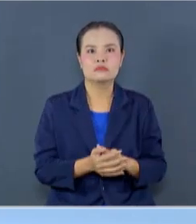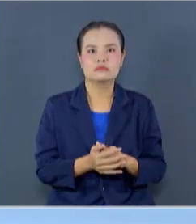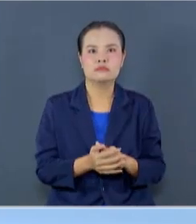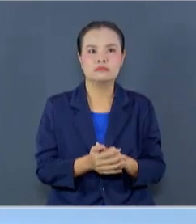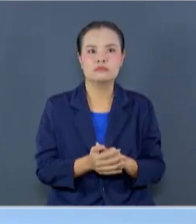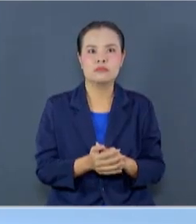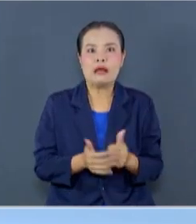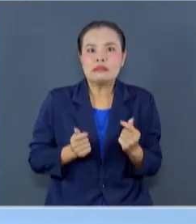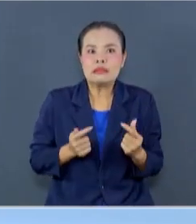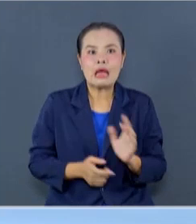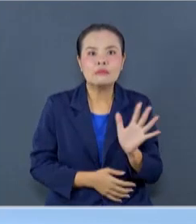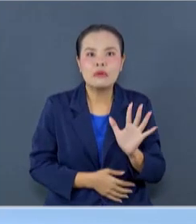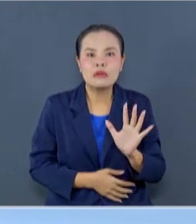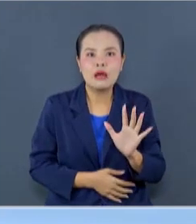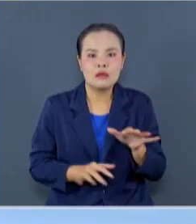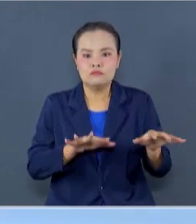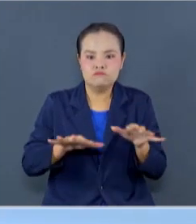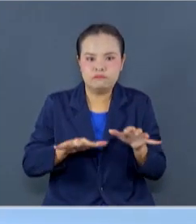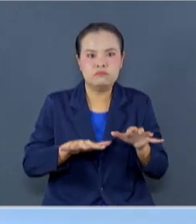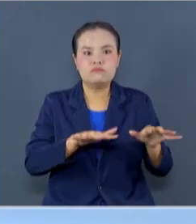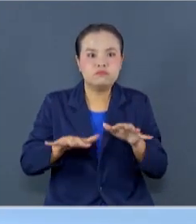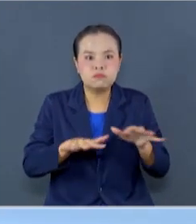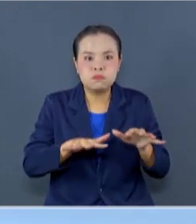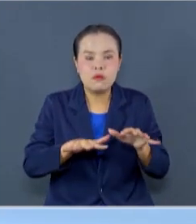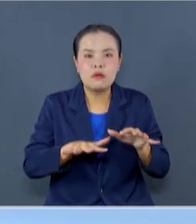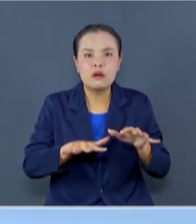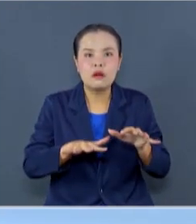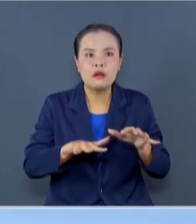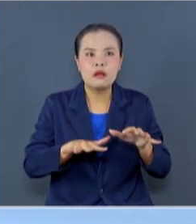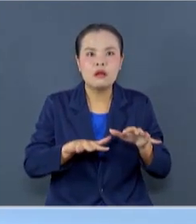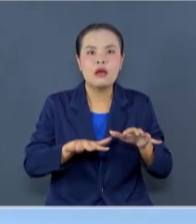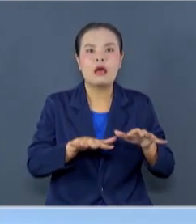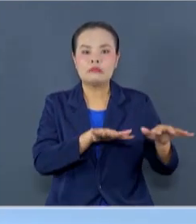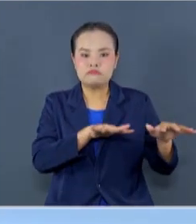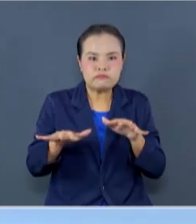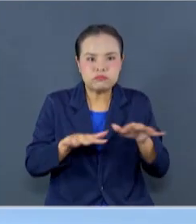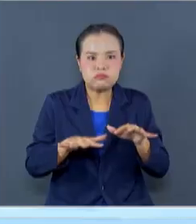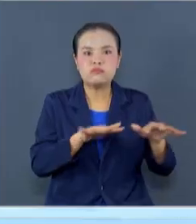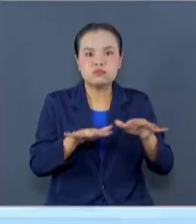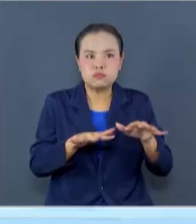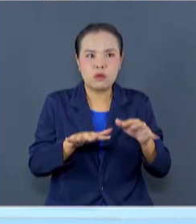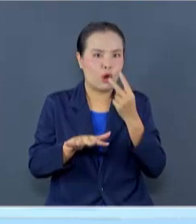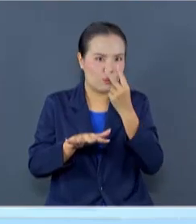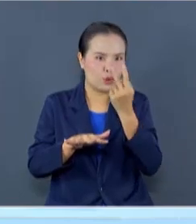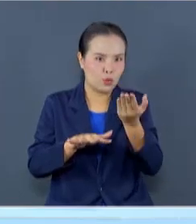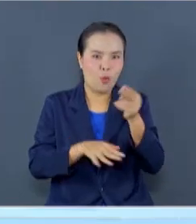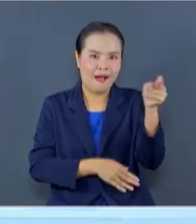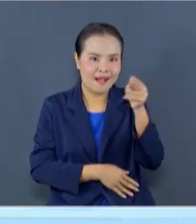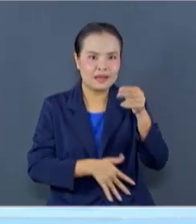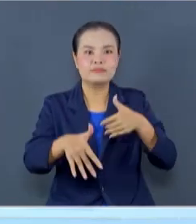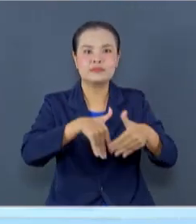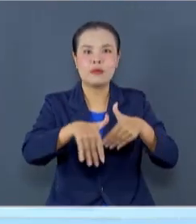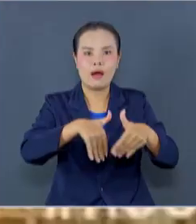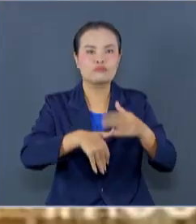ไม่ใช่เต้นนะฮะคุณผู้ชมฮะมันสั่นไปหมดเลยมันมีแผ่นดินไหวครับคุณผู้ชมครับสั่นขนาดไหนลองไปดูคลิปจากชาวบ้